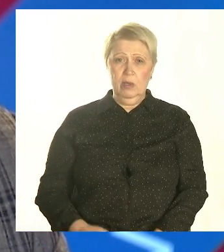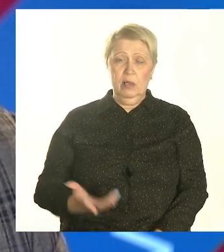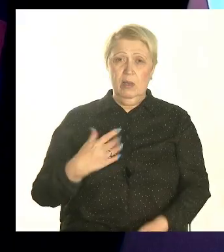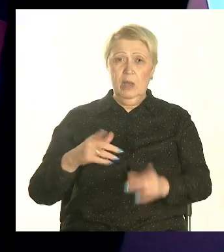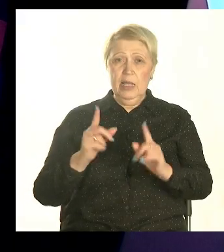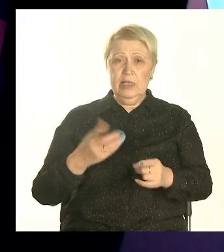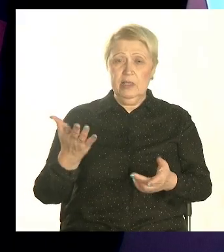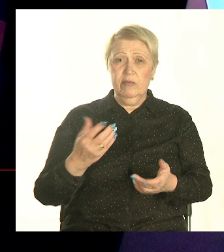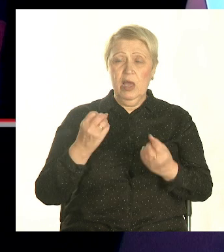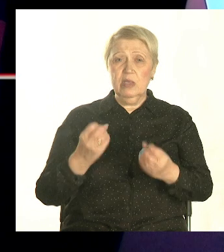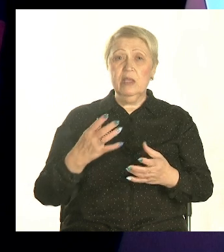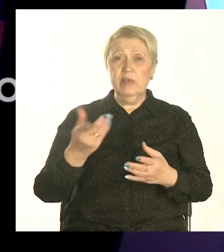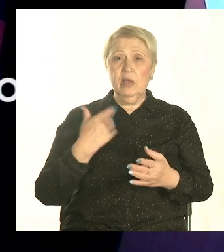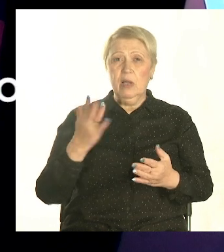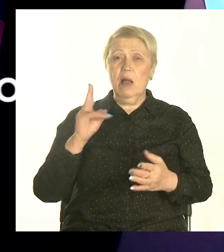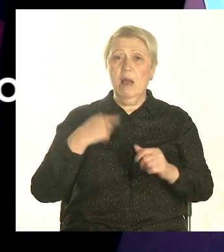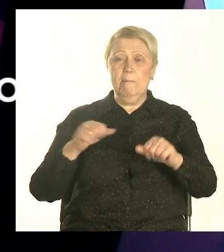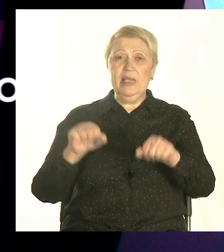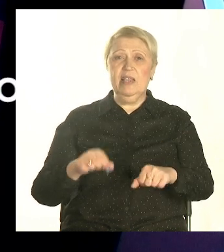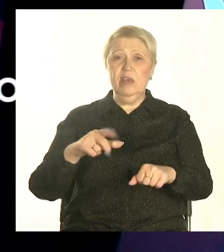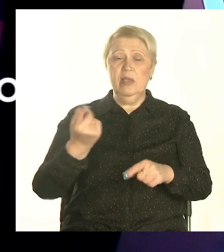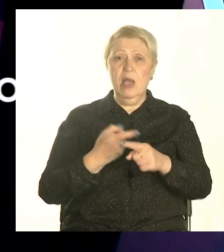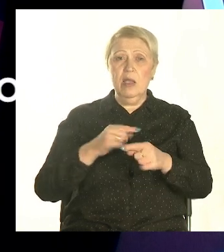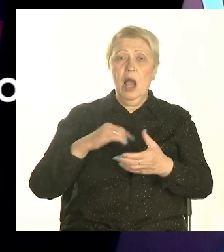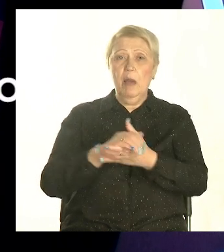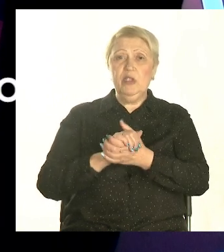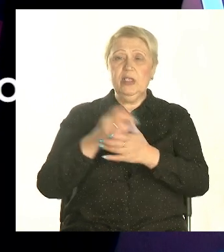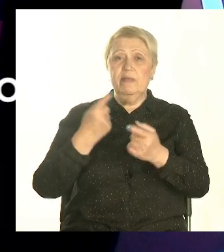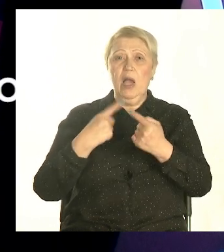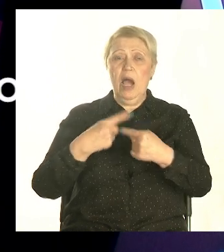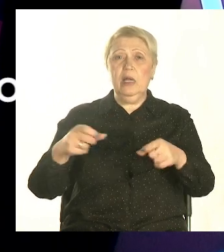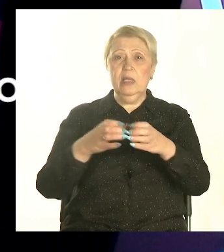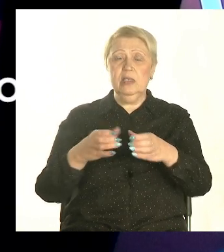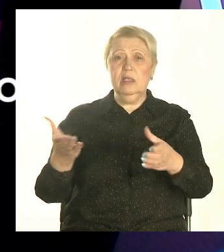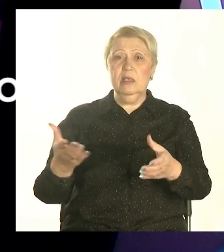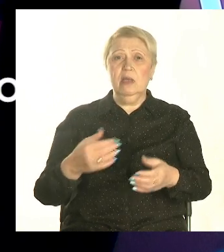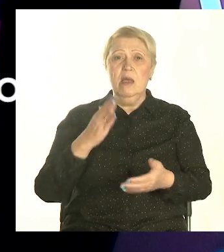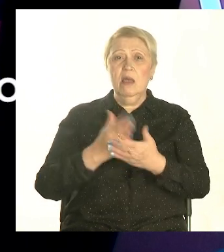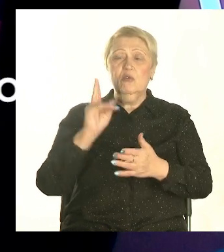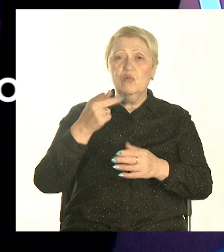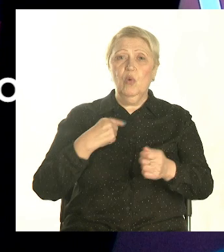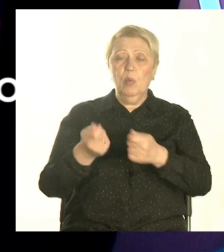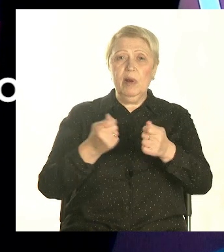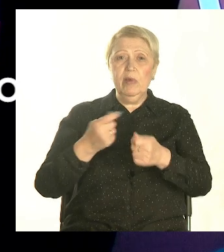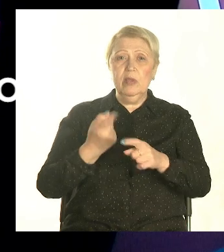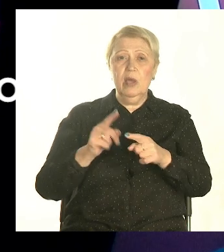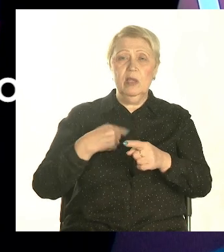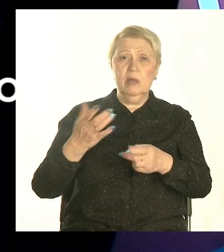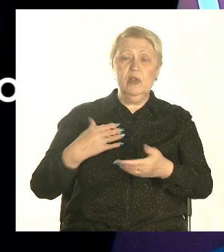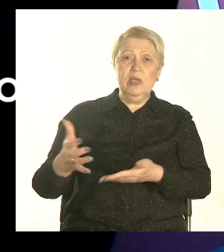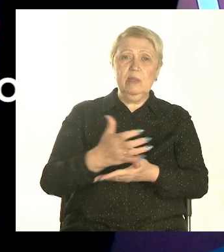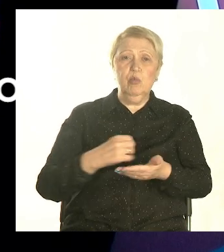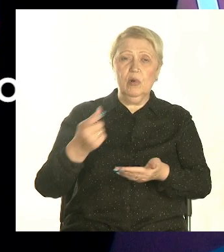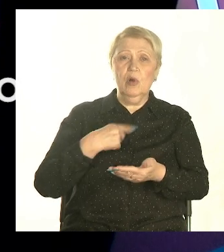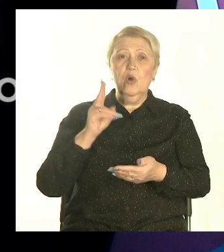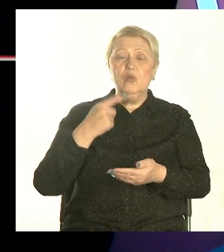Естественно, нам, как представителям общественных организаций, которые сегодня курируют движение «Раздельный сбор», которые сегодня являются